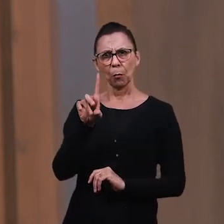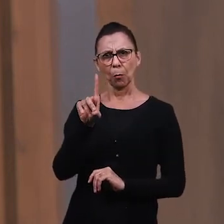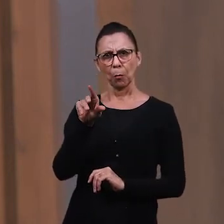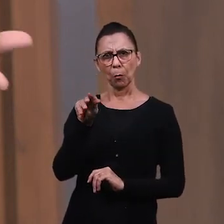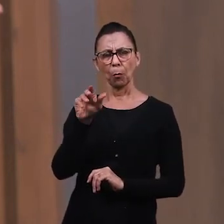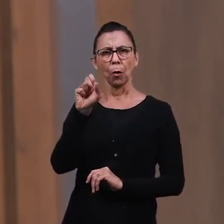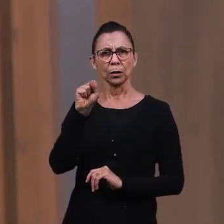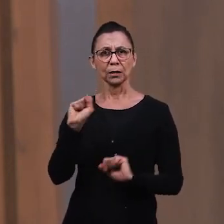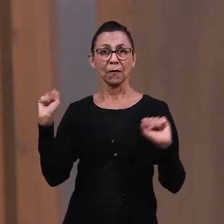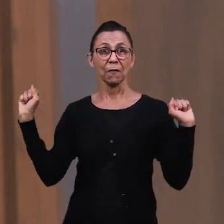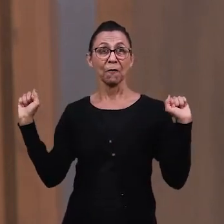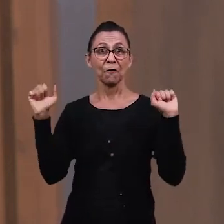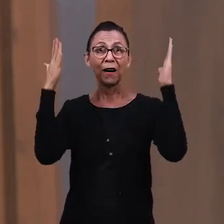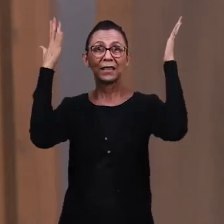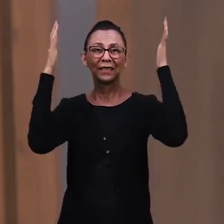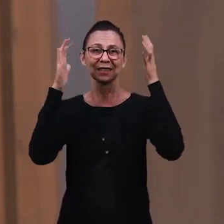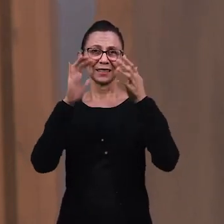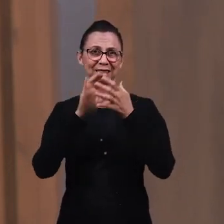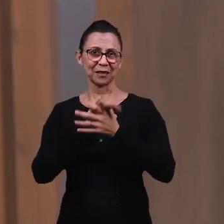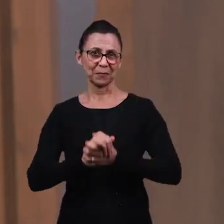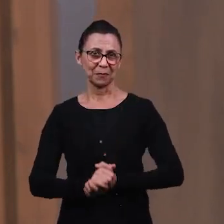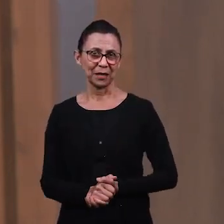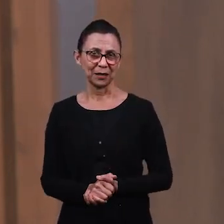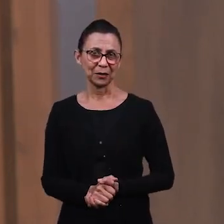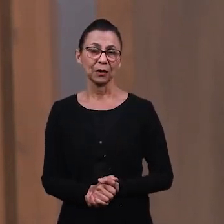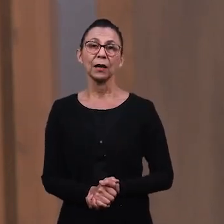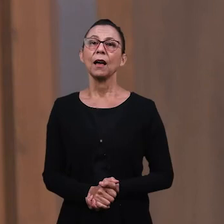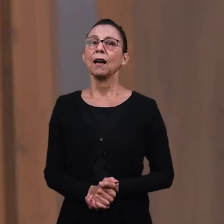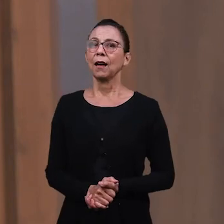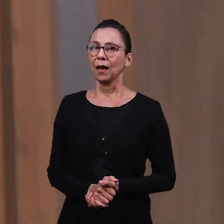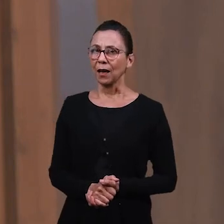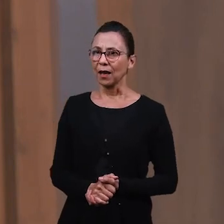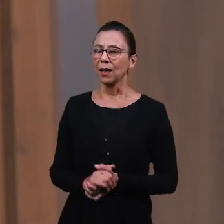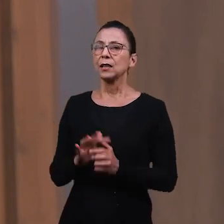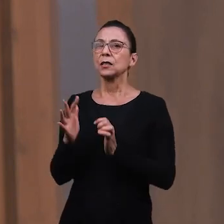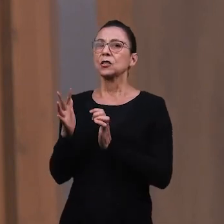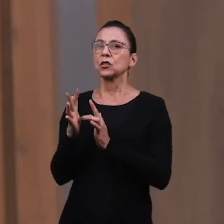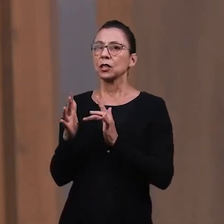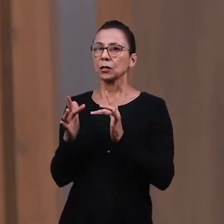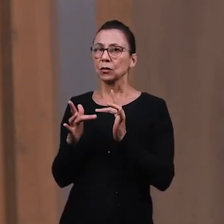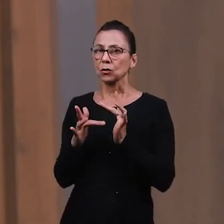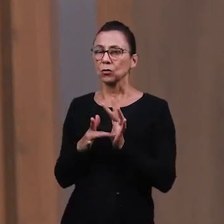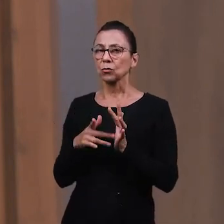Donc, les noces, c'est une fête de mariage. Jésus a dit que le royaume des cieux